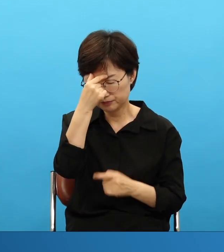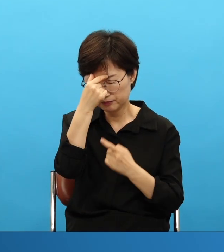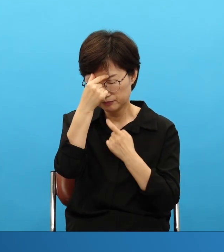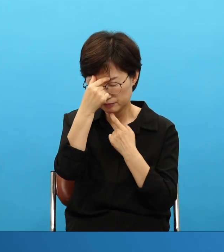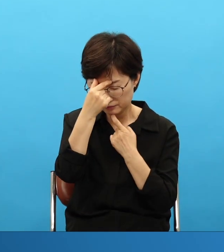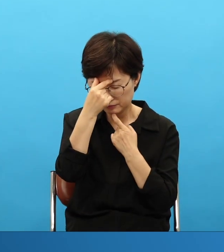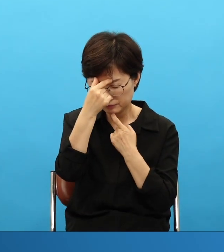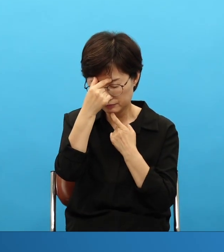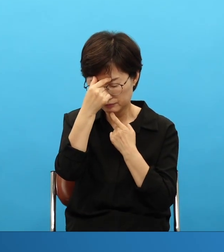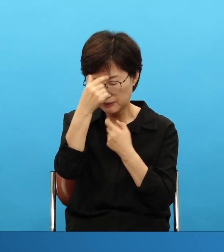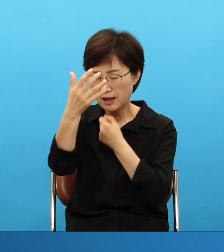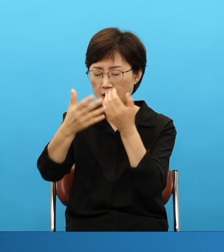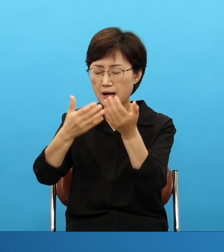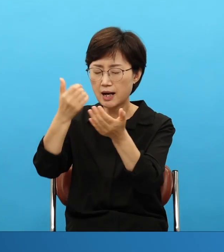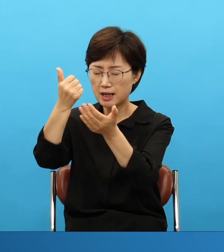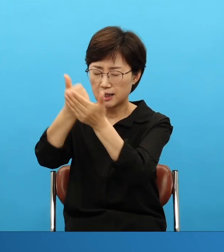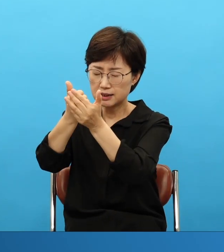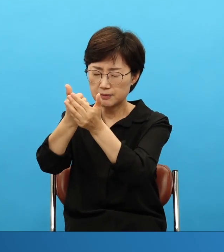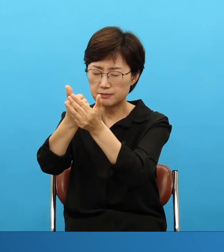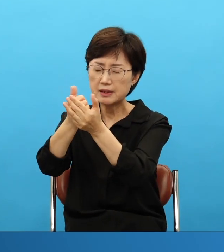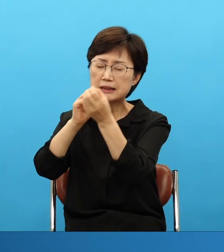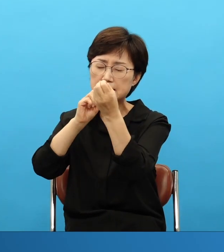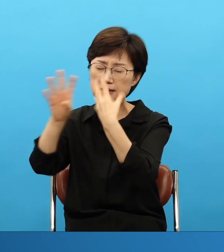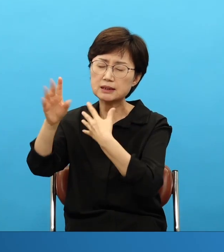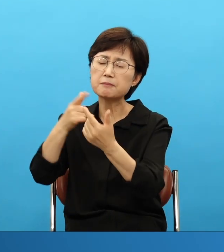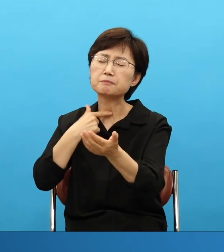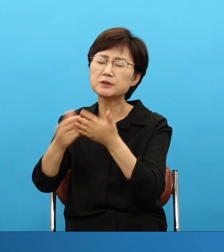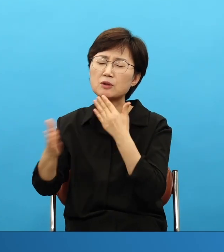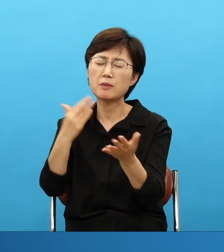하나님의 역사 일어나게 하옵소서